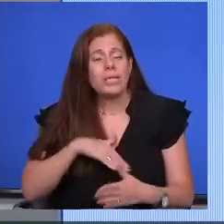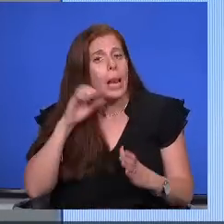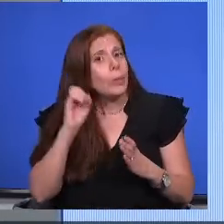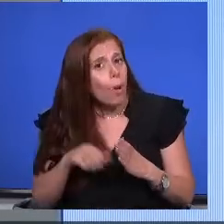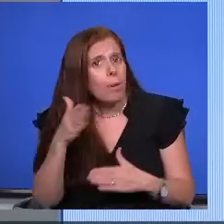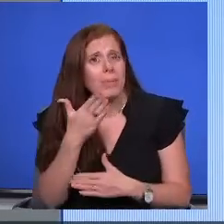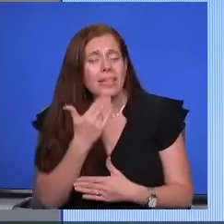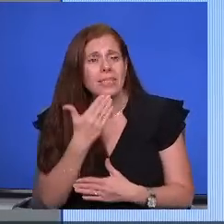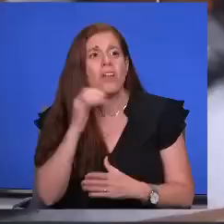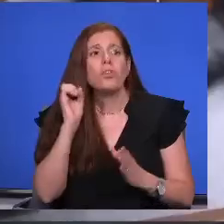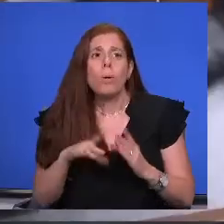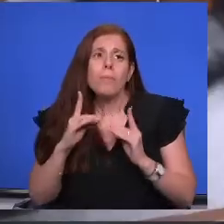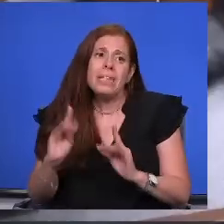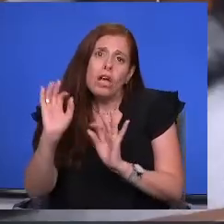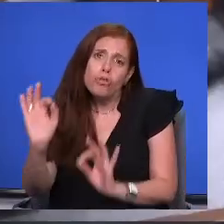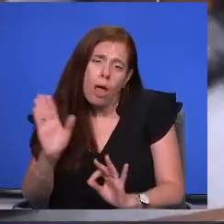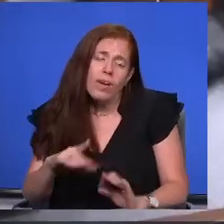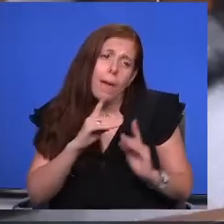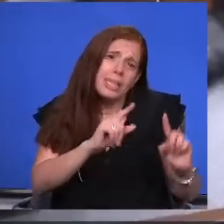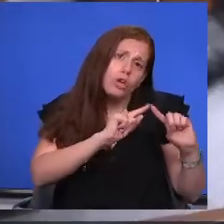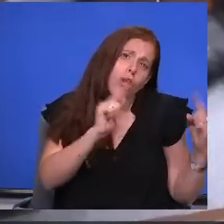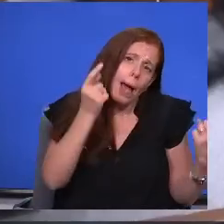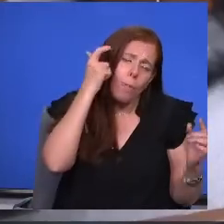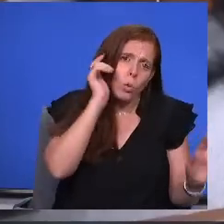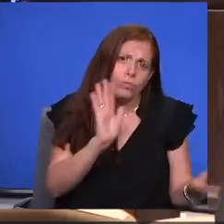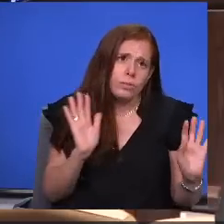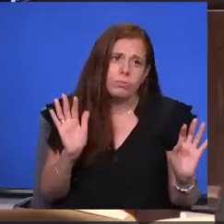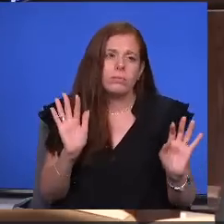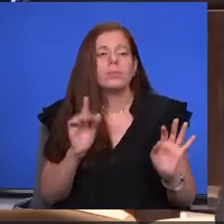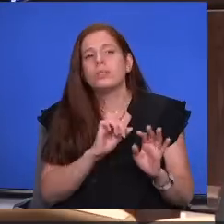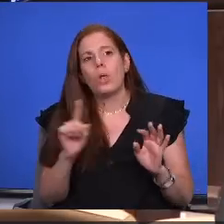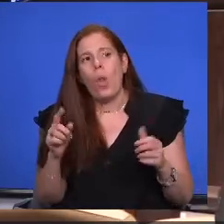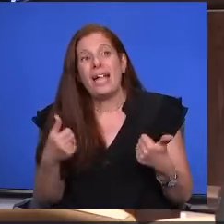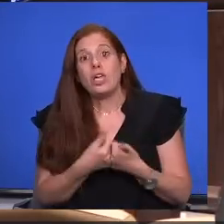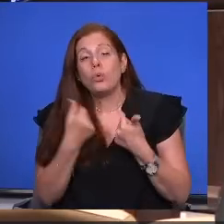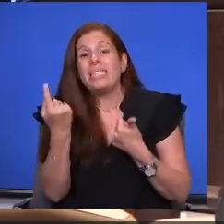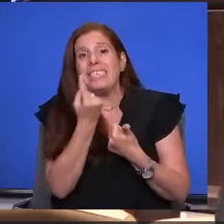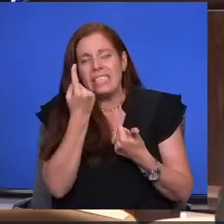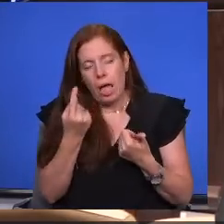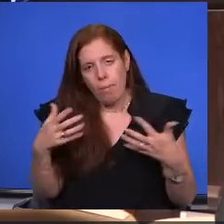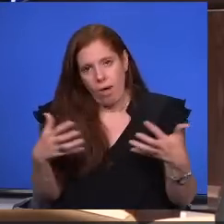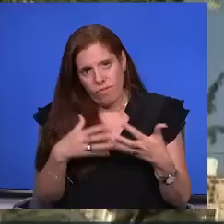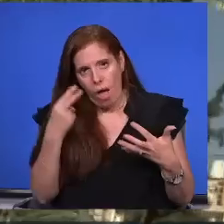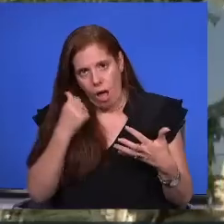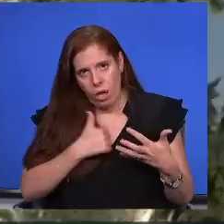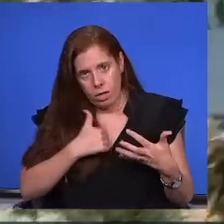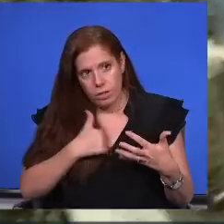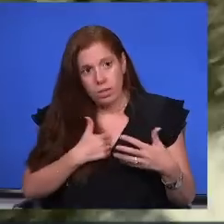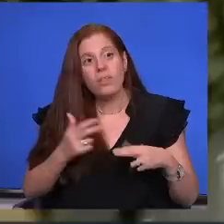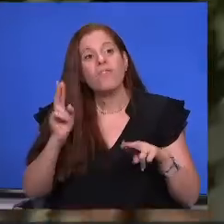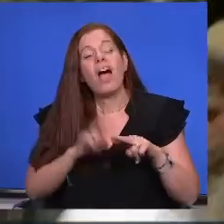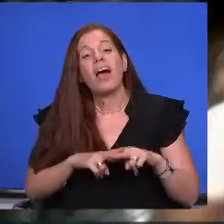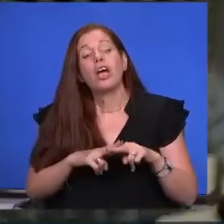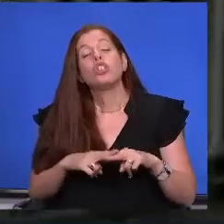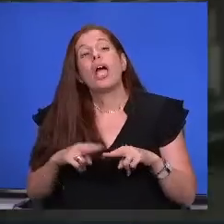שלה וגם בדרך שאחרים חושבים. זו אינה התנגשות היחידה עם החברה החרדית. מיד אחרי חזרת הכנסת מפגרה, היא צפויה לקדם